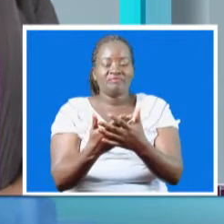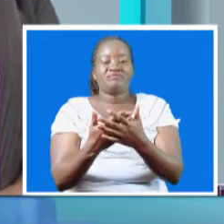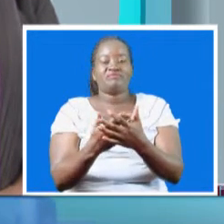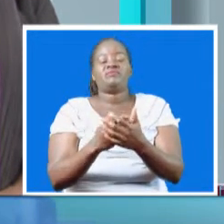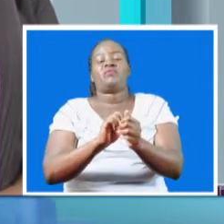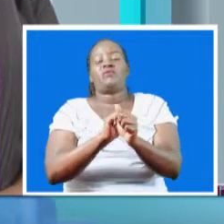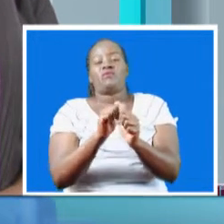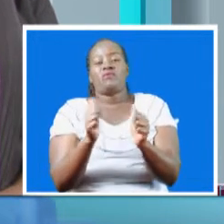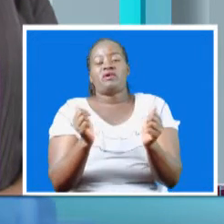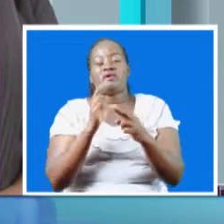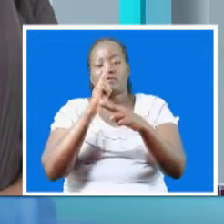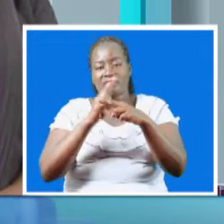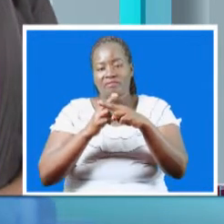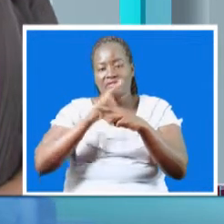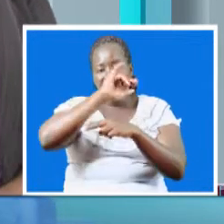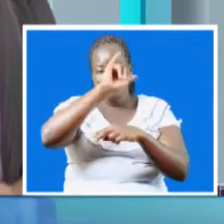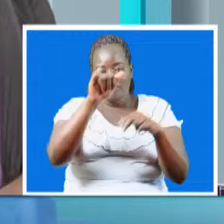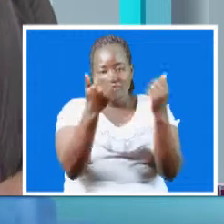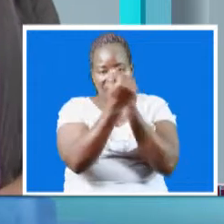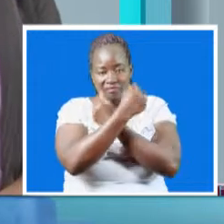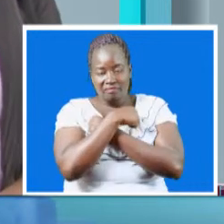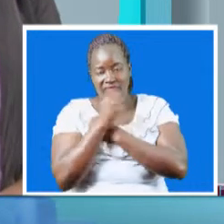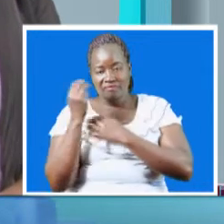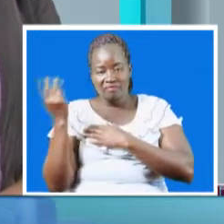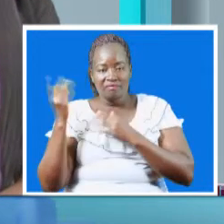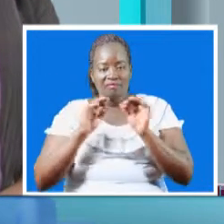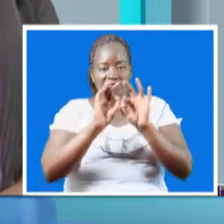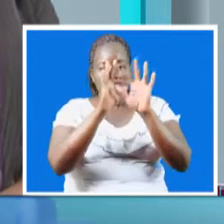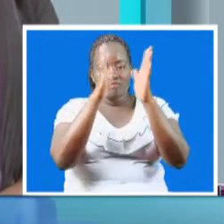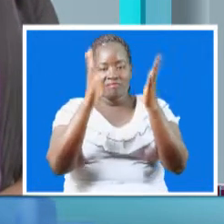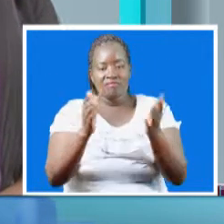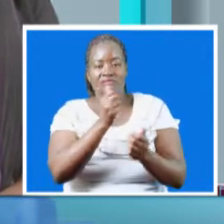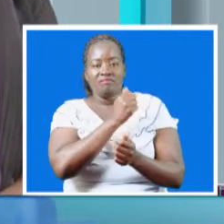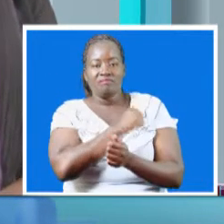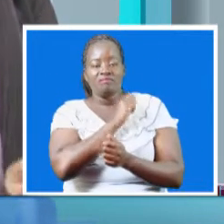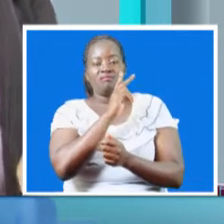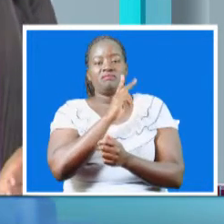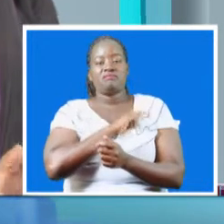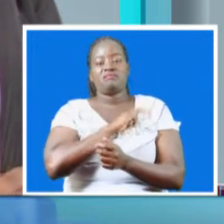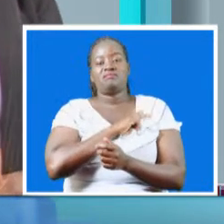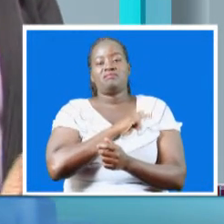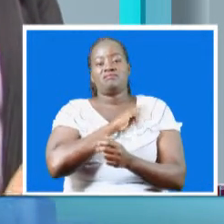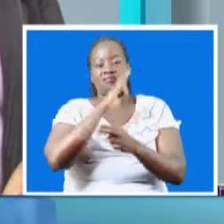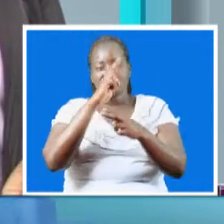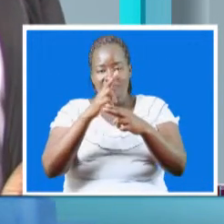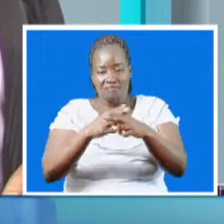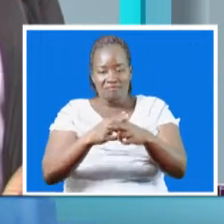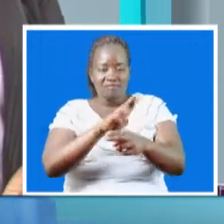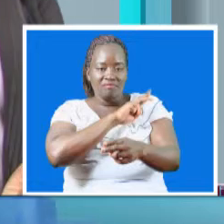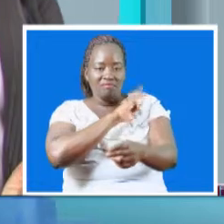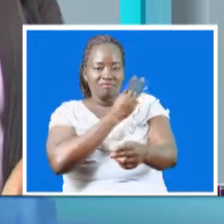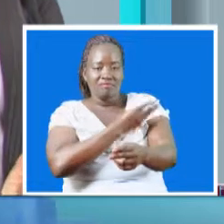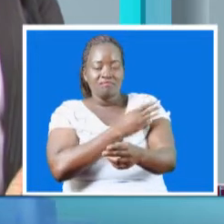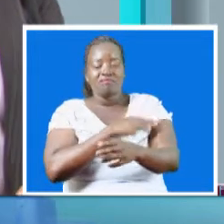Na leo idha na leha detiolo wega. Leto lea kwane Muiruri JOHNMO na ke MUTAURI witu na ajira ya CIIKO ni Susan Kibe.